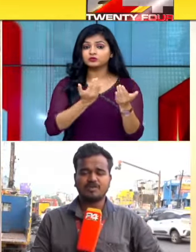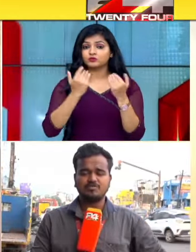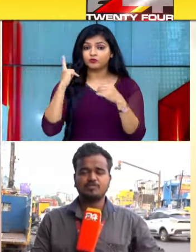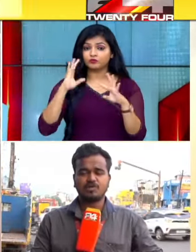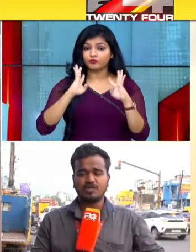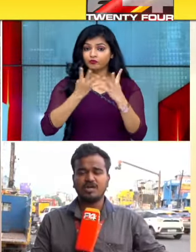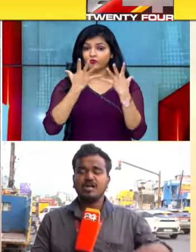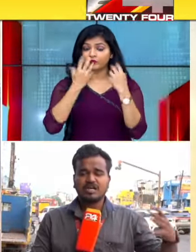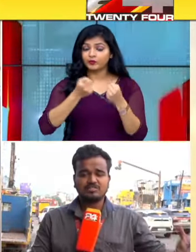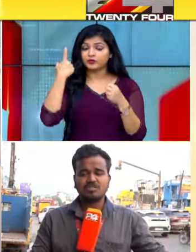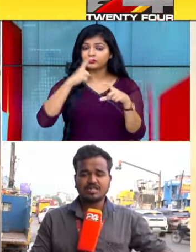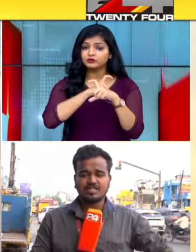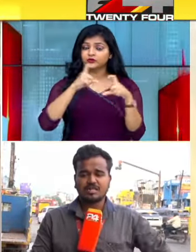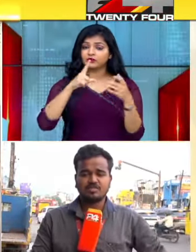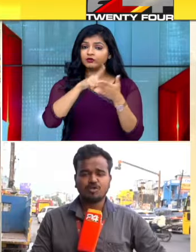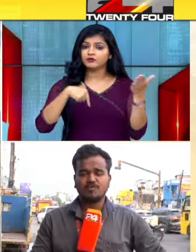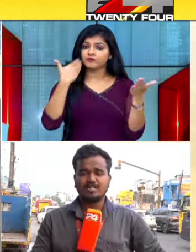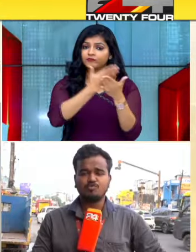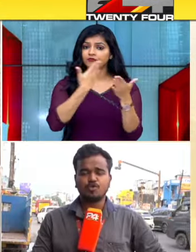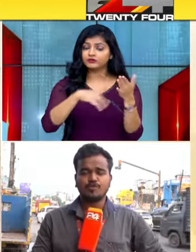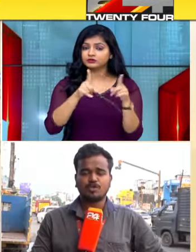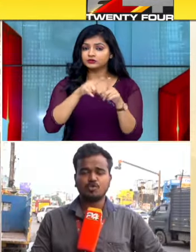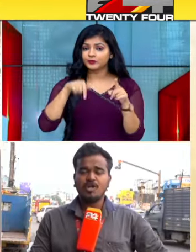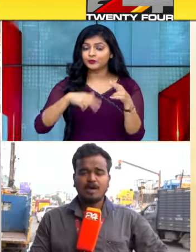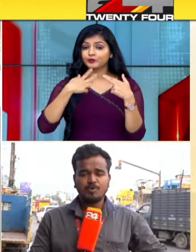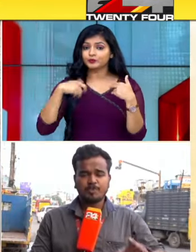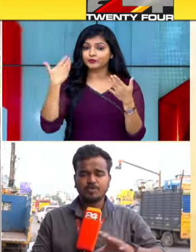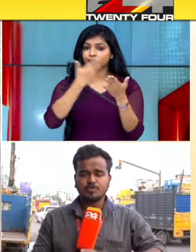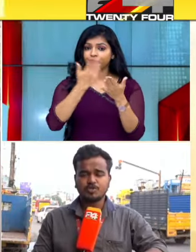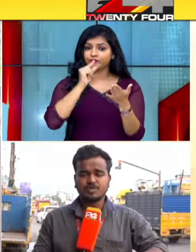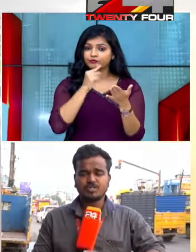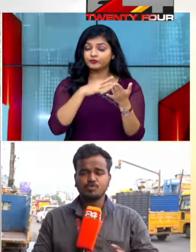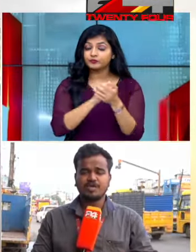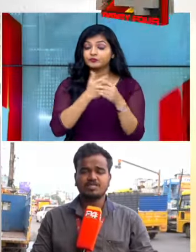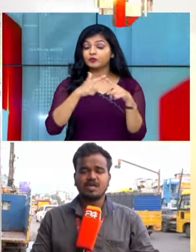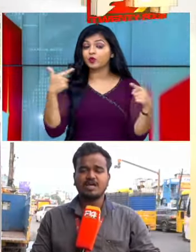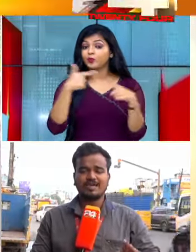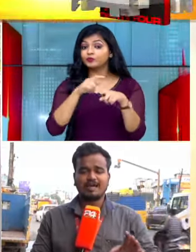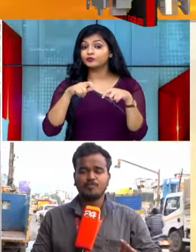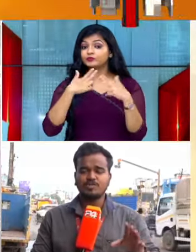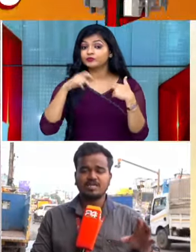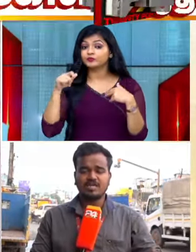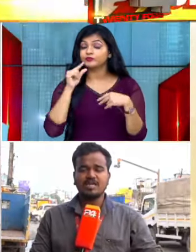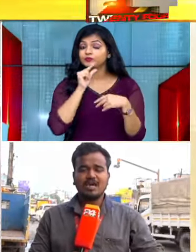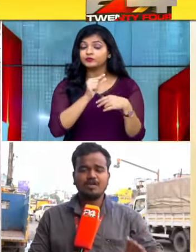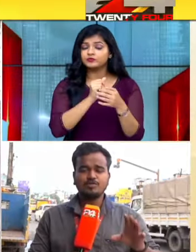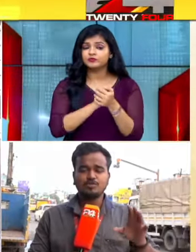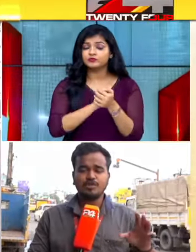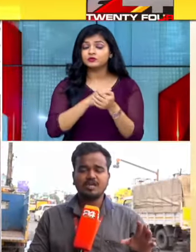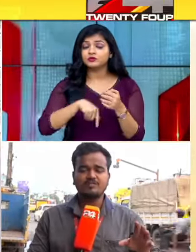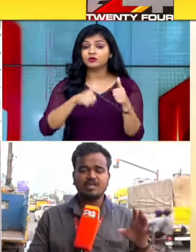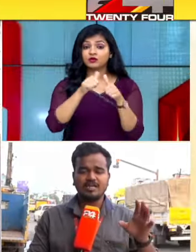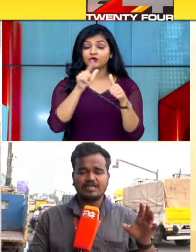വേണമെന്ന ആവശ്യപ്പെട്ടുകൊണ്ട് കത്ത് നൽകിയതാണ് എന്നുള്ളൊരു വാദം മുന്നോട്ട് വയ്ക്കുന്നു. അപ്പോൾ പബ്ലിക് പ്രോസിക്യൂട്ടർ തിരിച്ചു പറയുന്നത് അപ്പോൾ തന്നെ